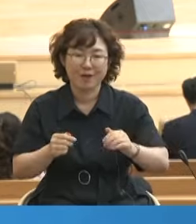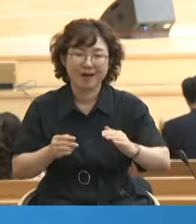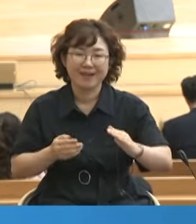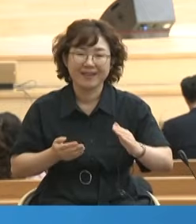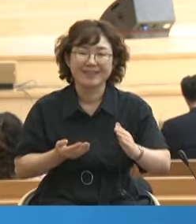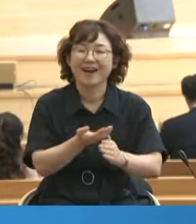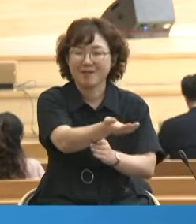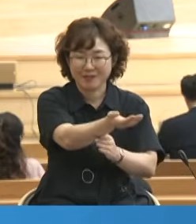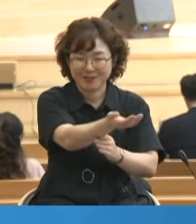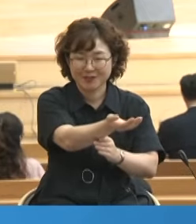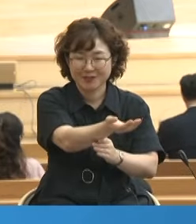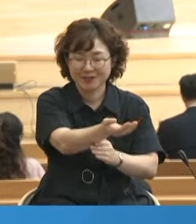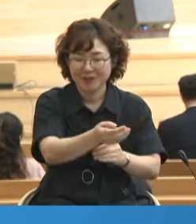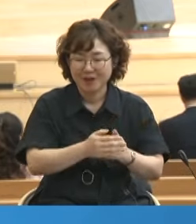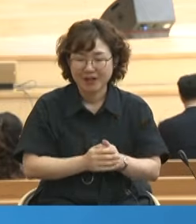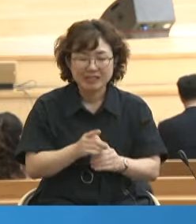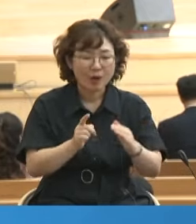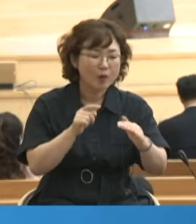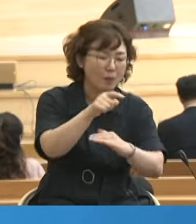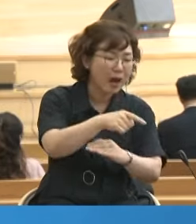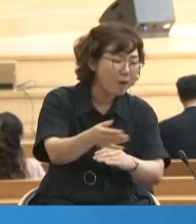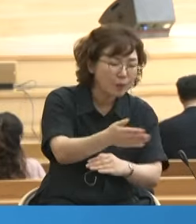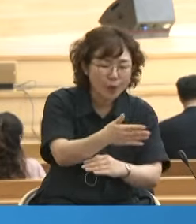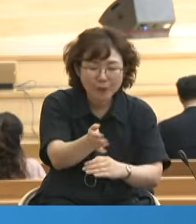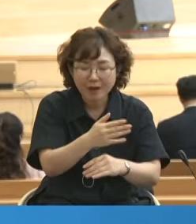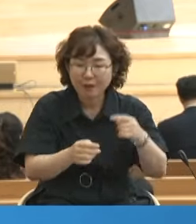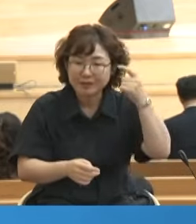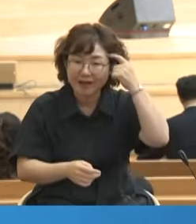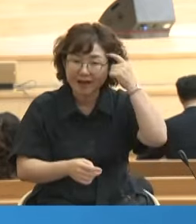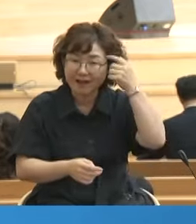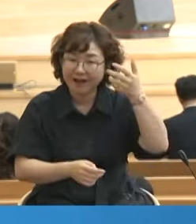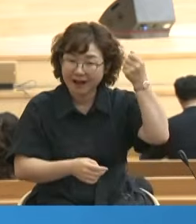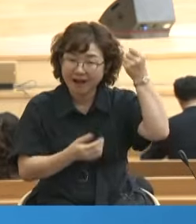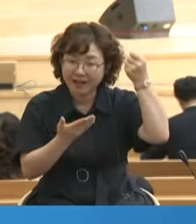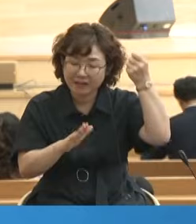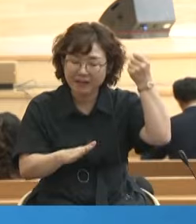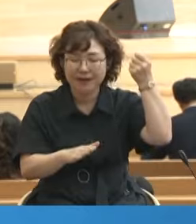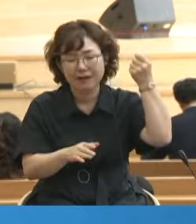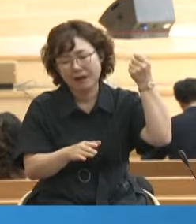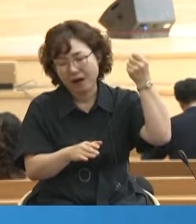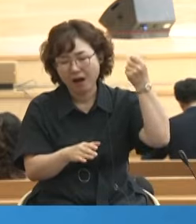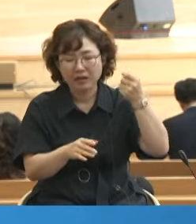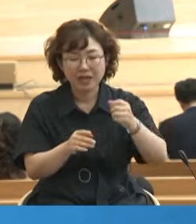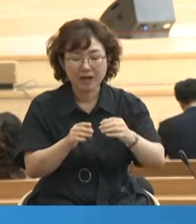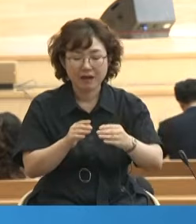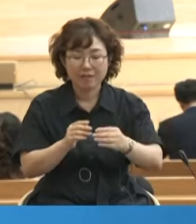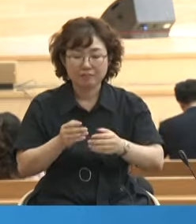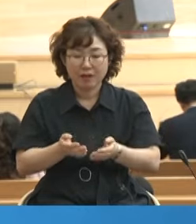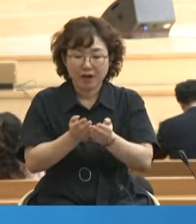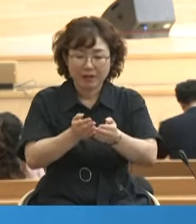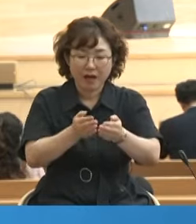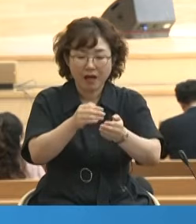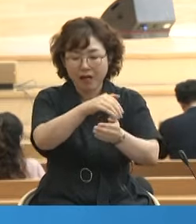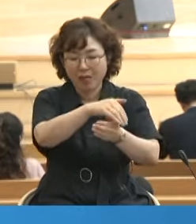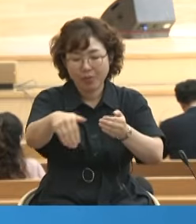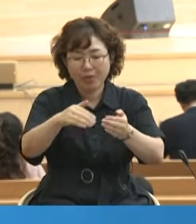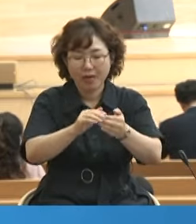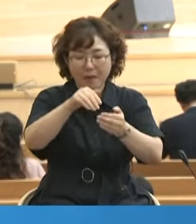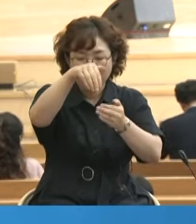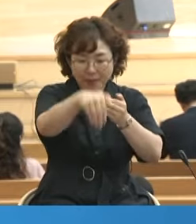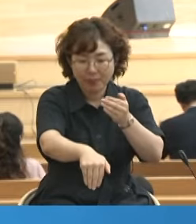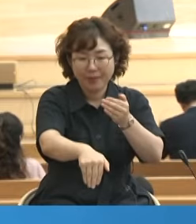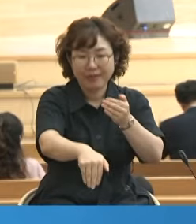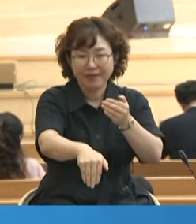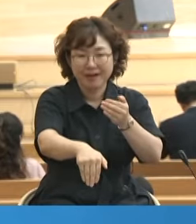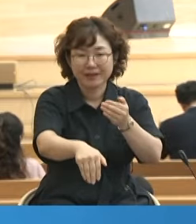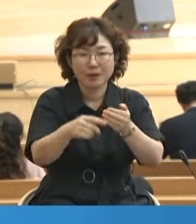저 너머에 아무것도 없다고 여겼는데 참담한 벼락만 뚝 떨어지고 절벽이 있을 거라고